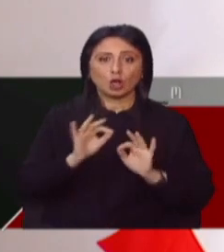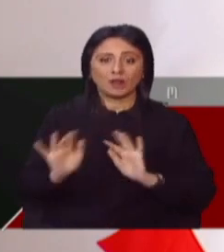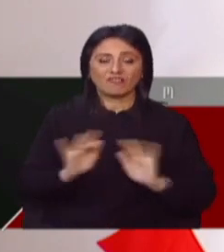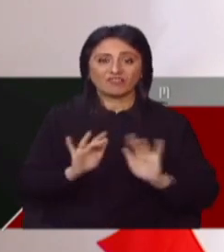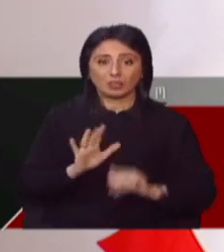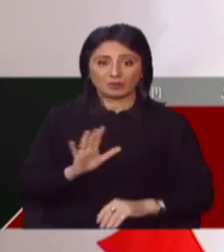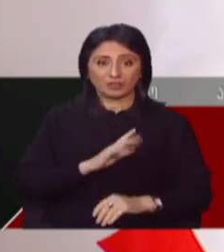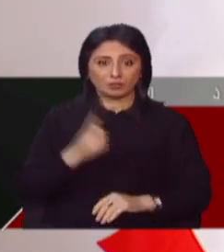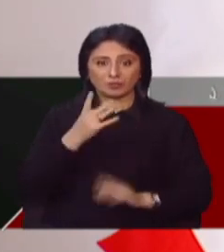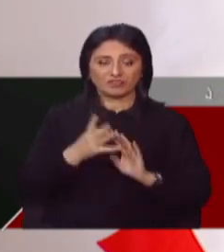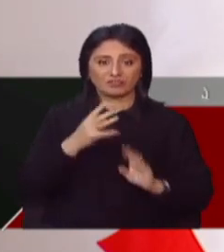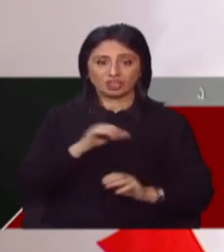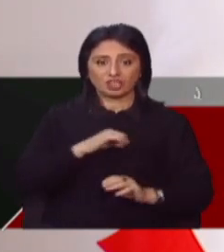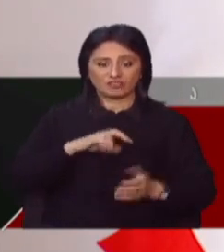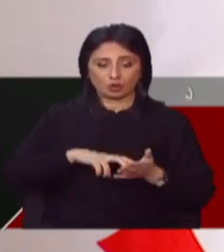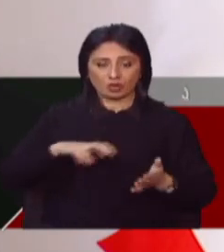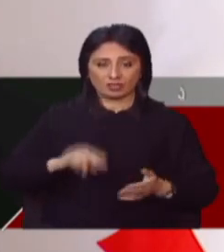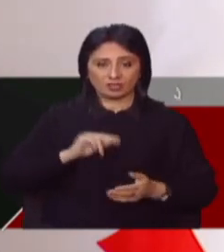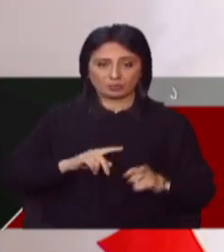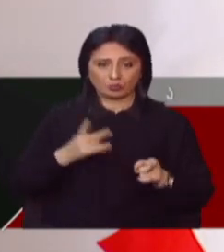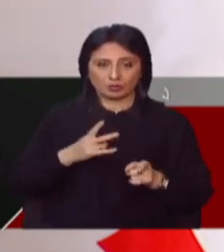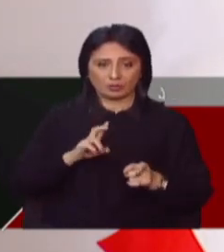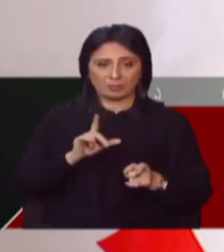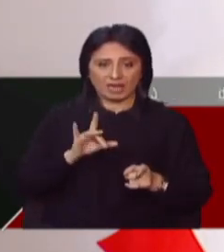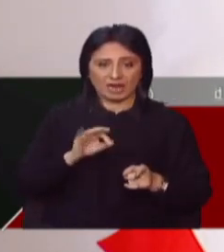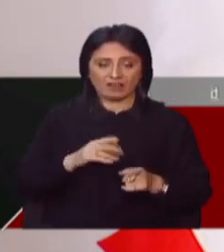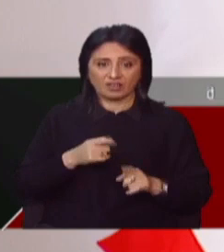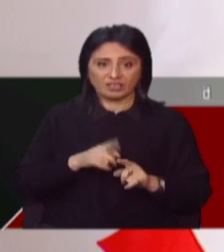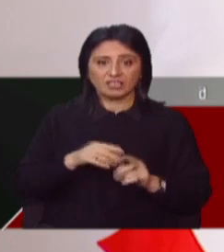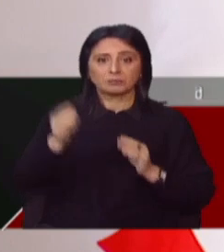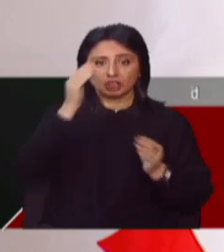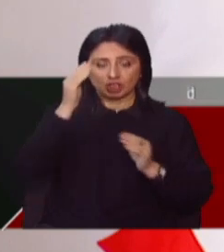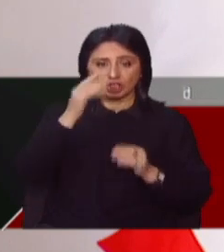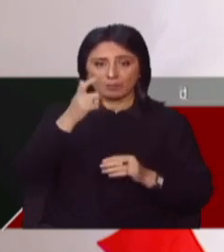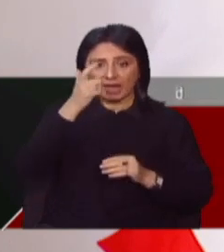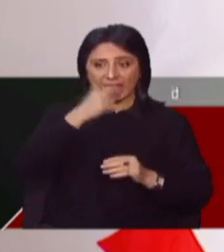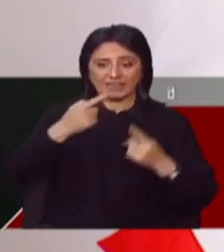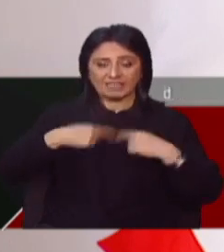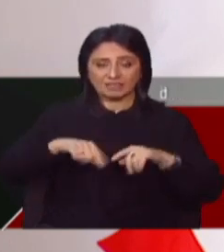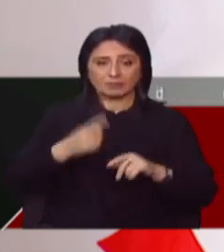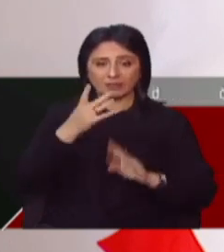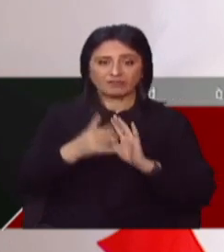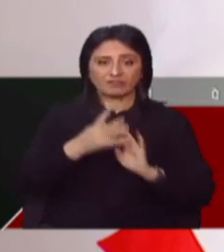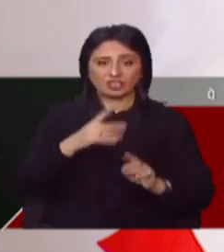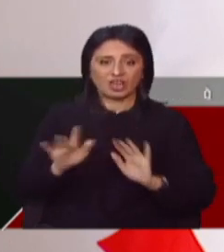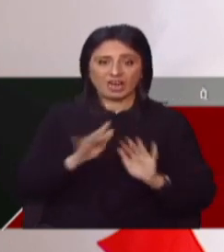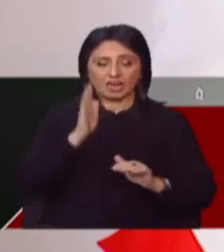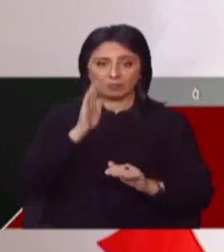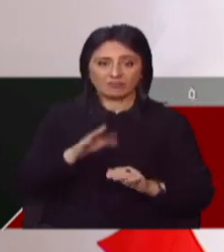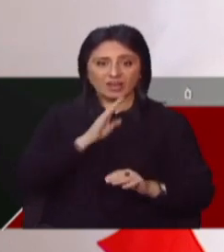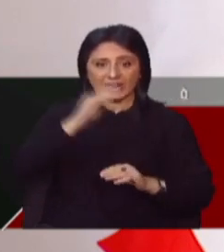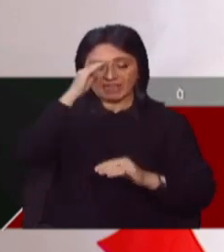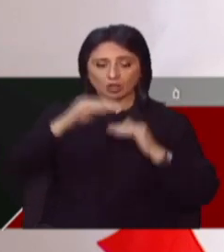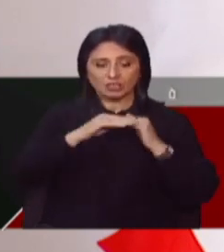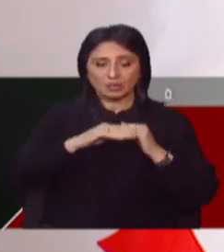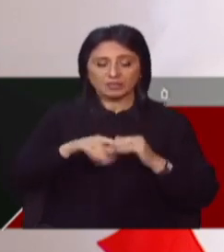rom viqot pirvel rikshi tavad gadadgeboda tanamdebobidan Beraya ki imzjelebda etikis sabcho da pirvel rikshi reagireba ekneboda genderuli